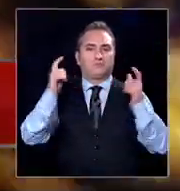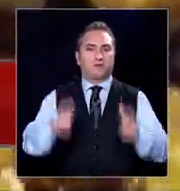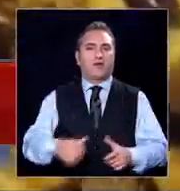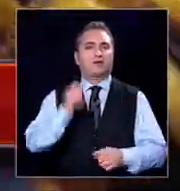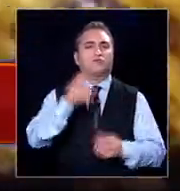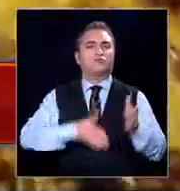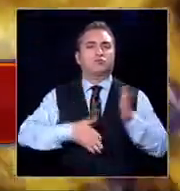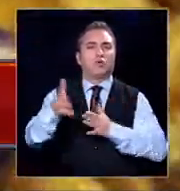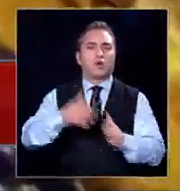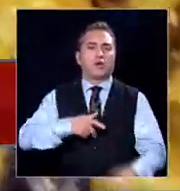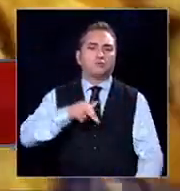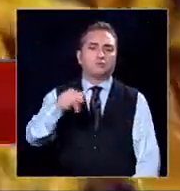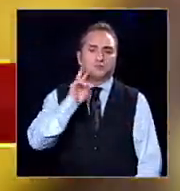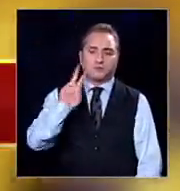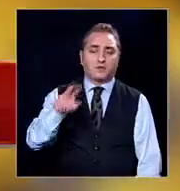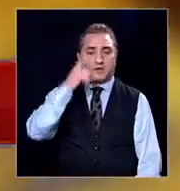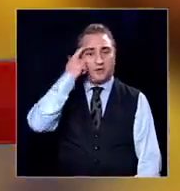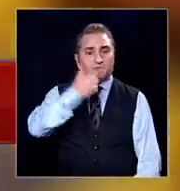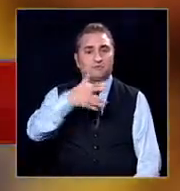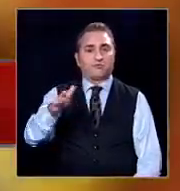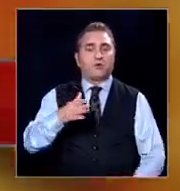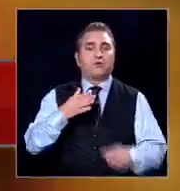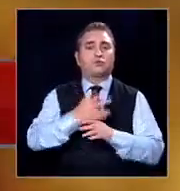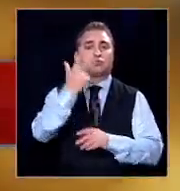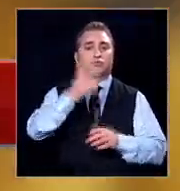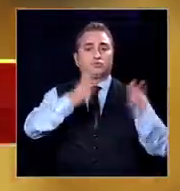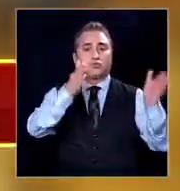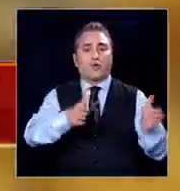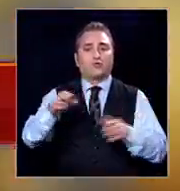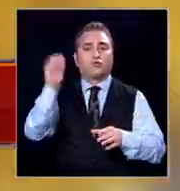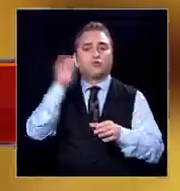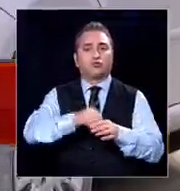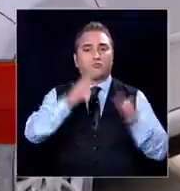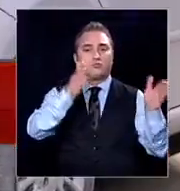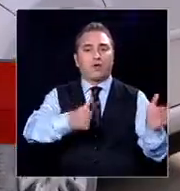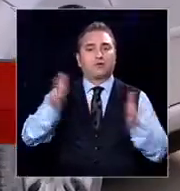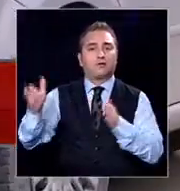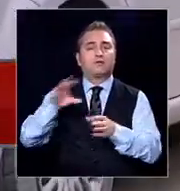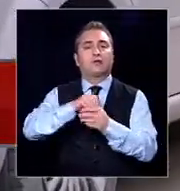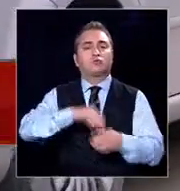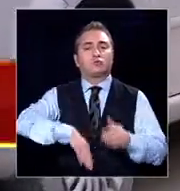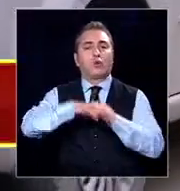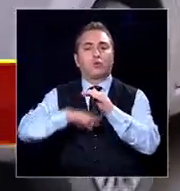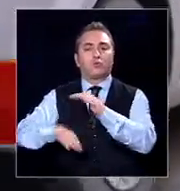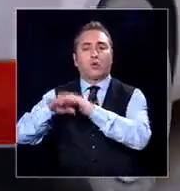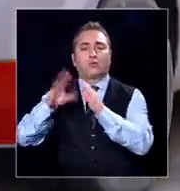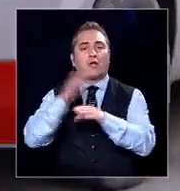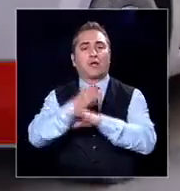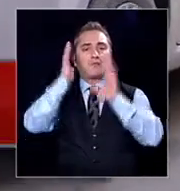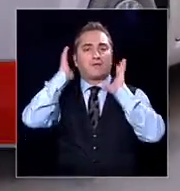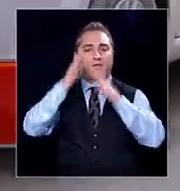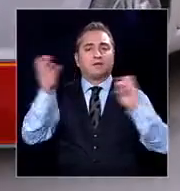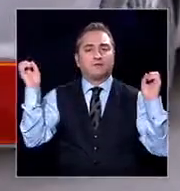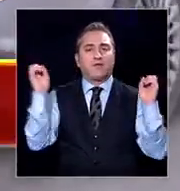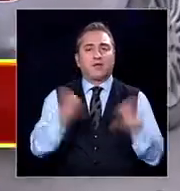sokaktan geçenler gözlerine inanamadı. Çünkü 3 konteyner ekmekle doluydu. Onlarca paketli ekmek işte Feriköy'deki